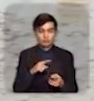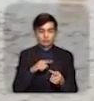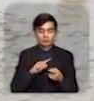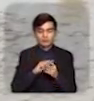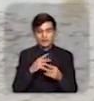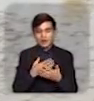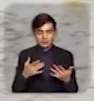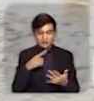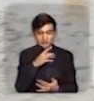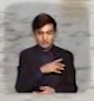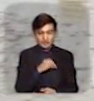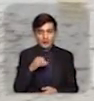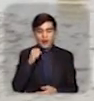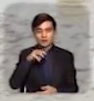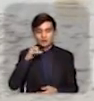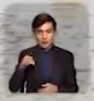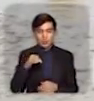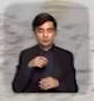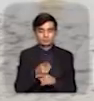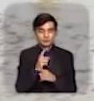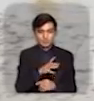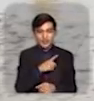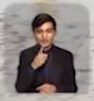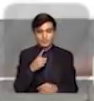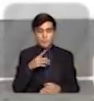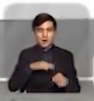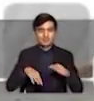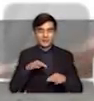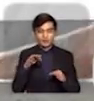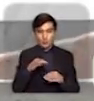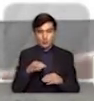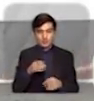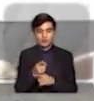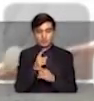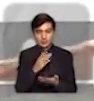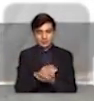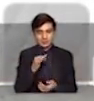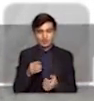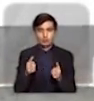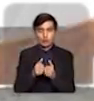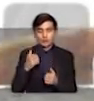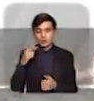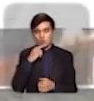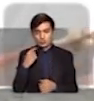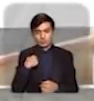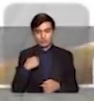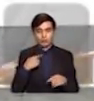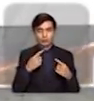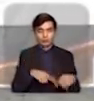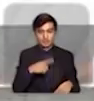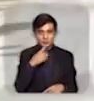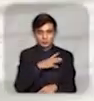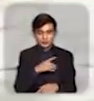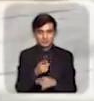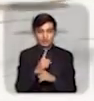Атырау мен Астрахан облыстарының балықшылары бір бассейннен балық аулайды. Бірақ көршілермен салыстырғанда бұл сала бізде баяу дамып жатыр дейді